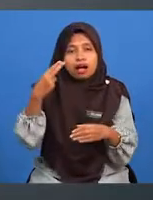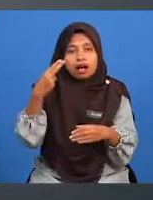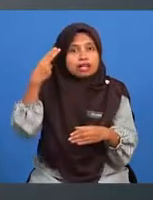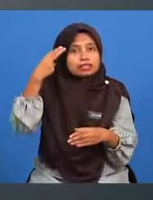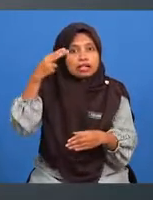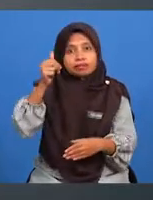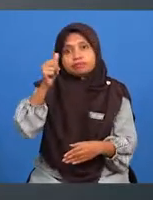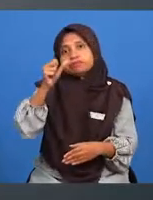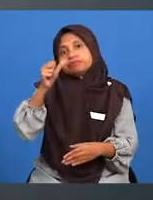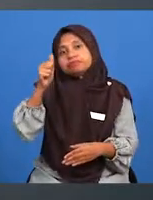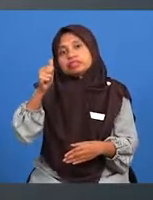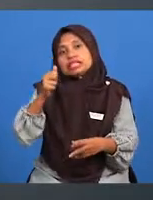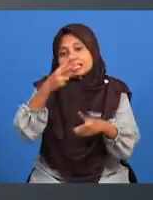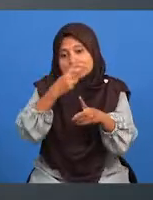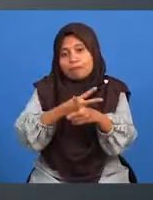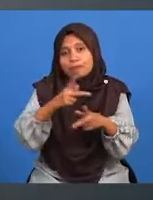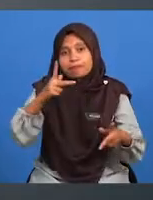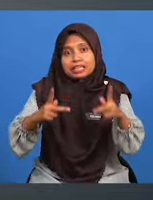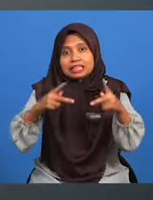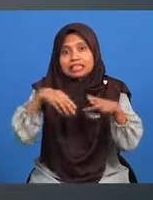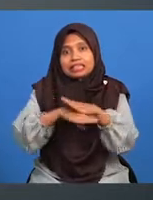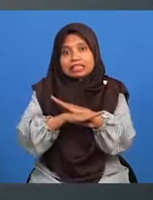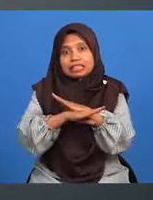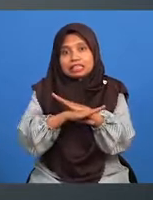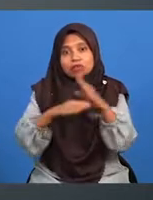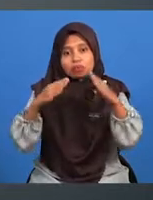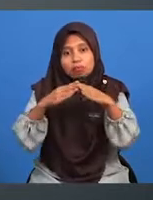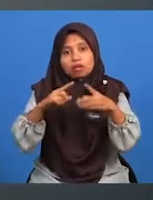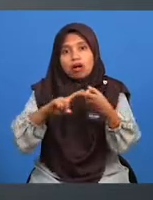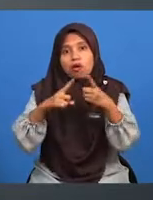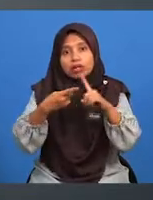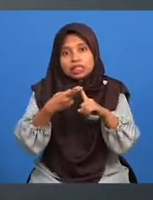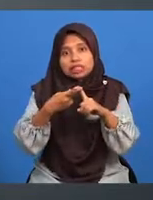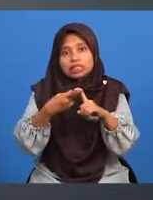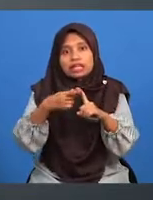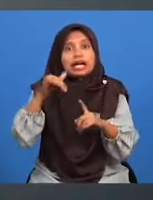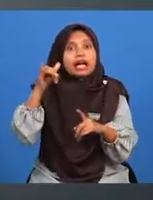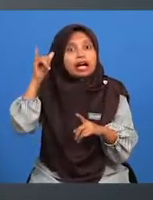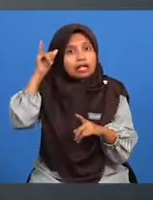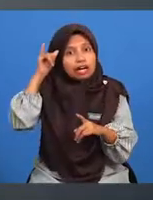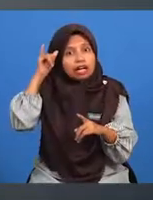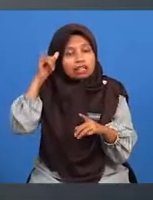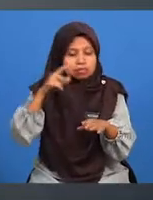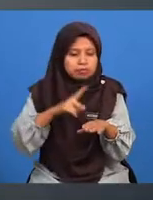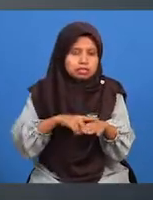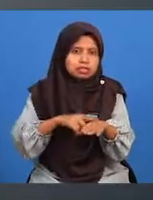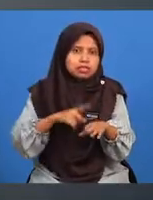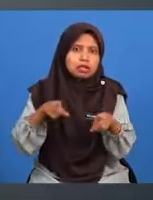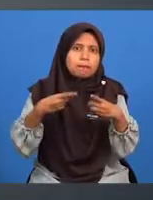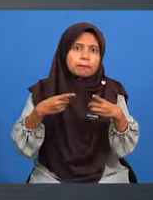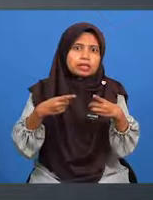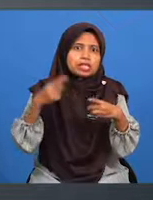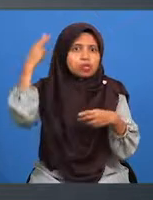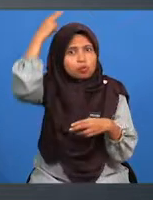menyimpan kereta di rumah kawannya Yahya sepanjang tempoh dia mengerjakan umrah tanpa memberikan